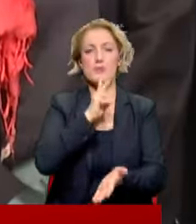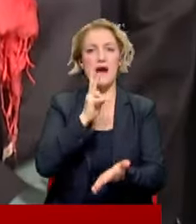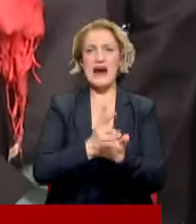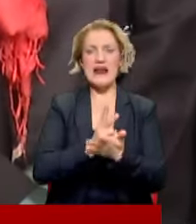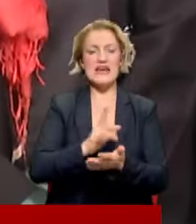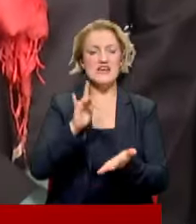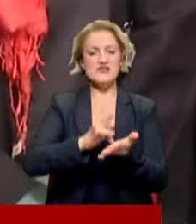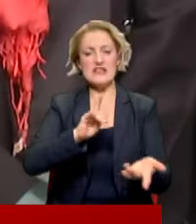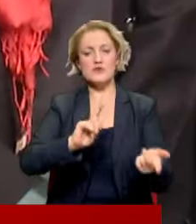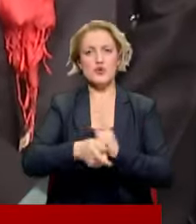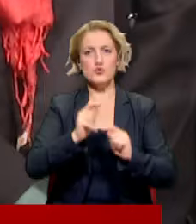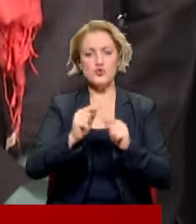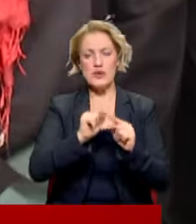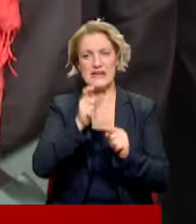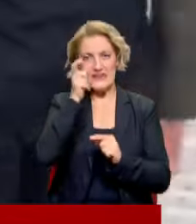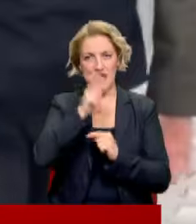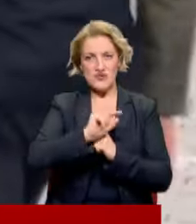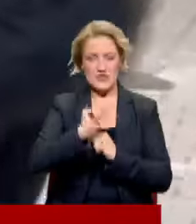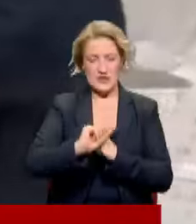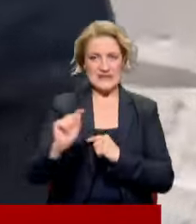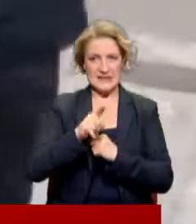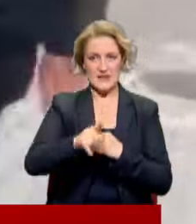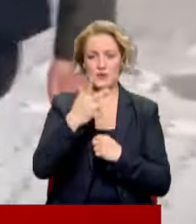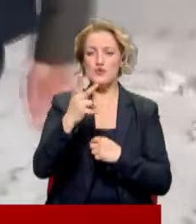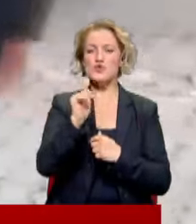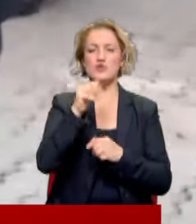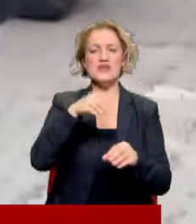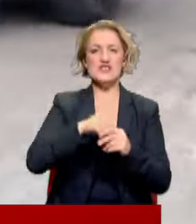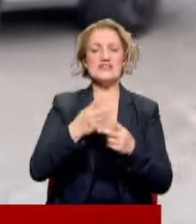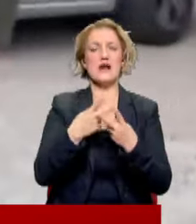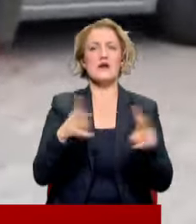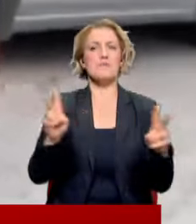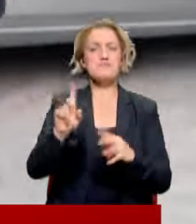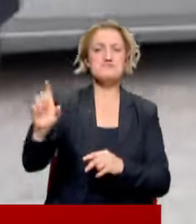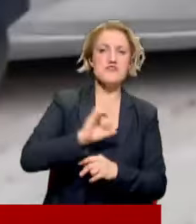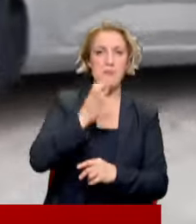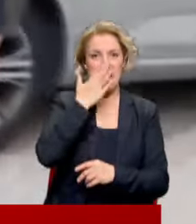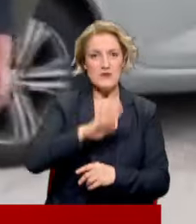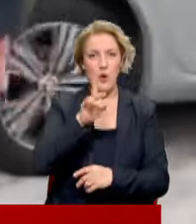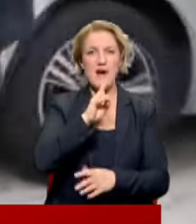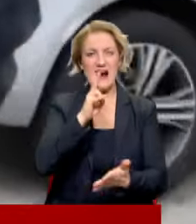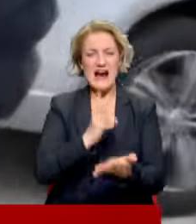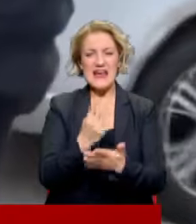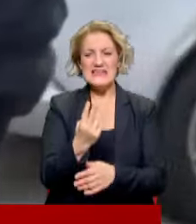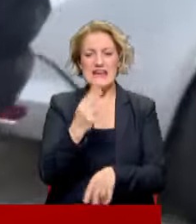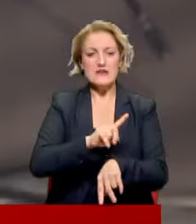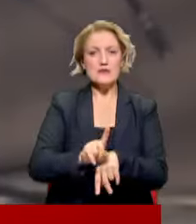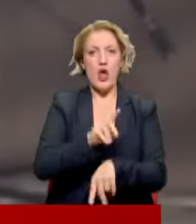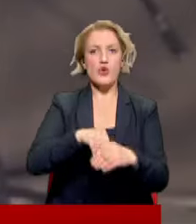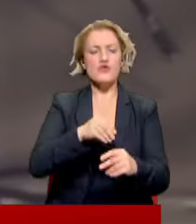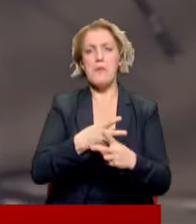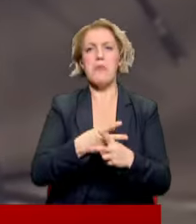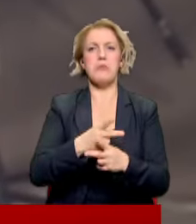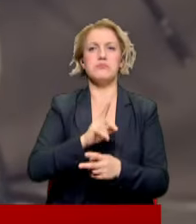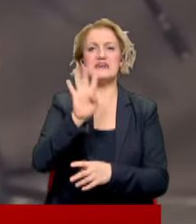kararının cezaya dönüştüğünün altı çizildi. Mahkemeden 3 gün içinde tahliye talebine yanıt bekleniyordu. O karar 7 saatte geldi.